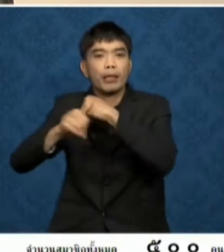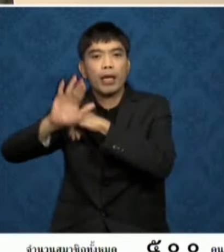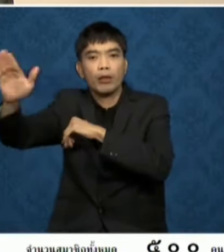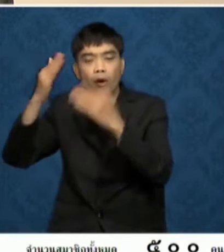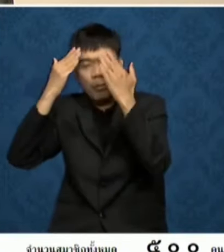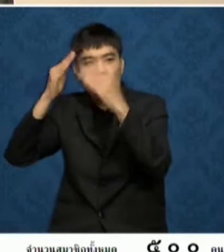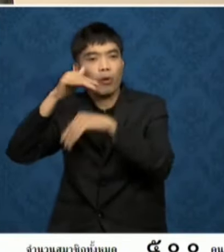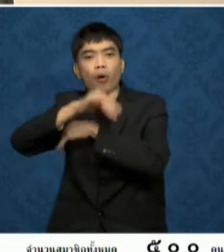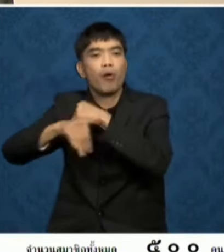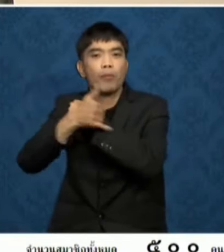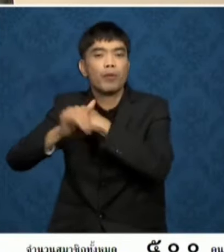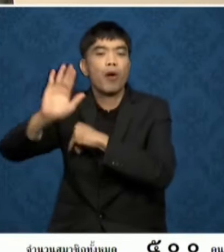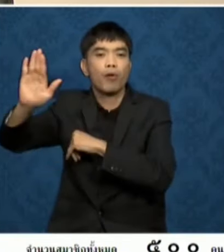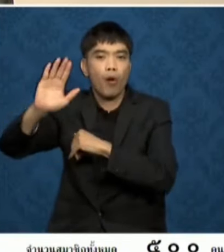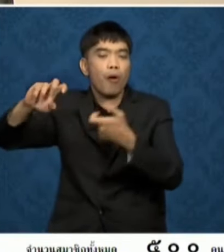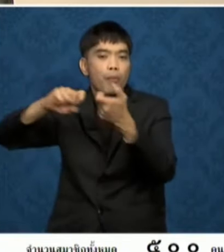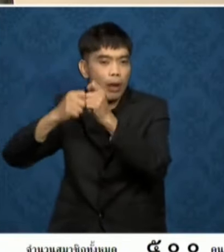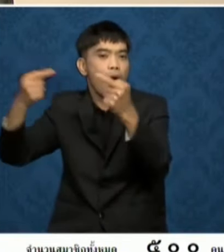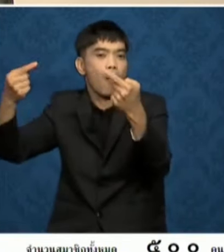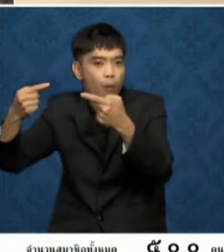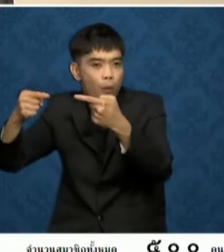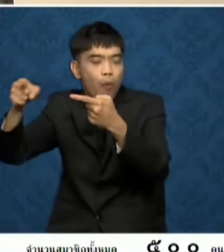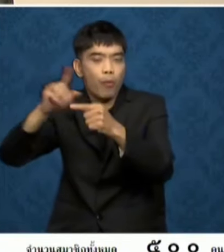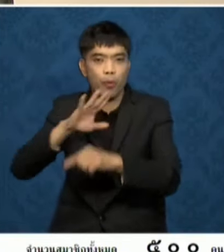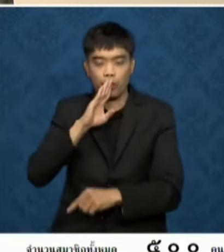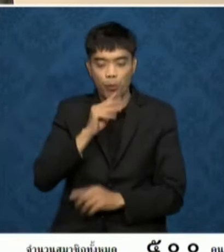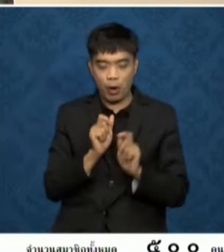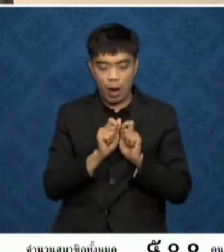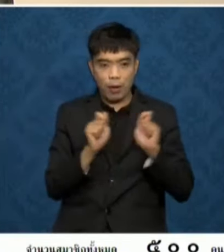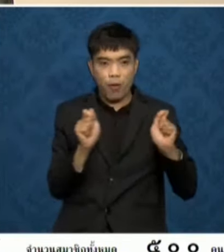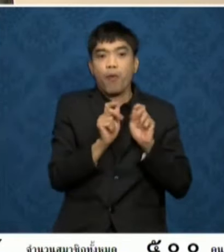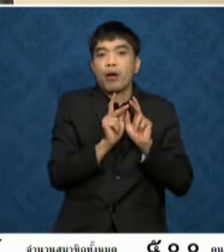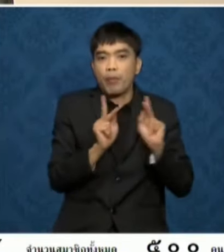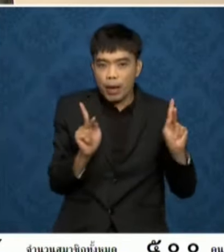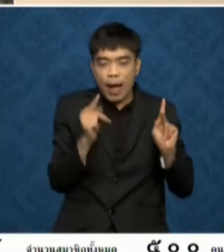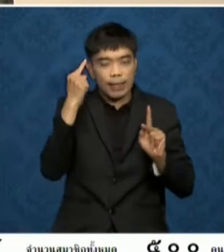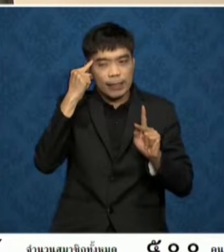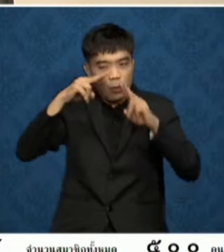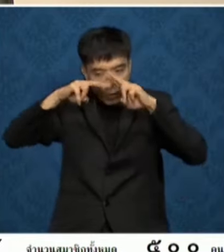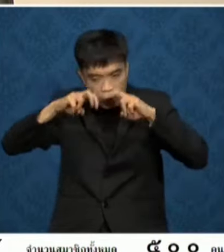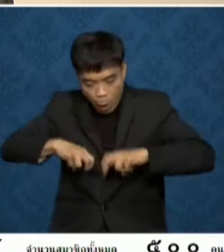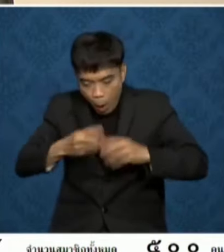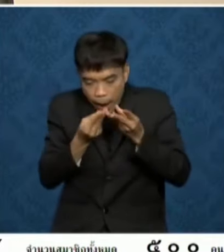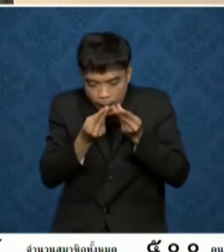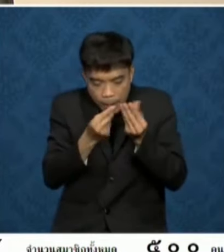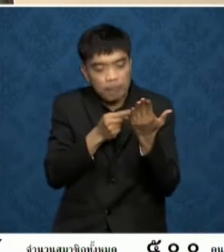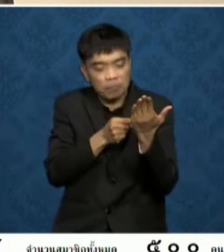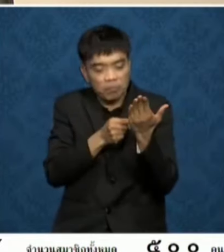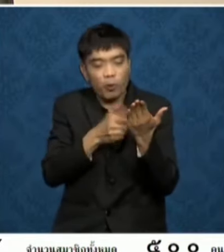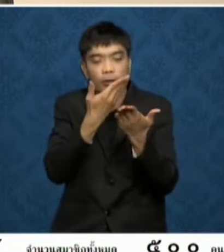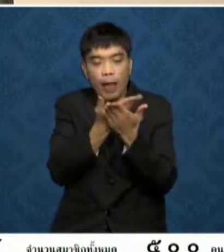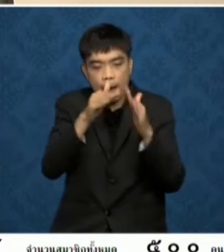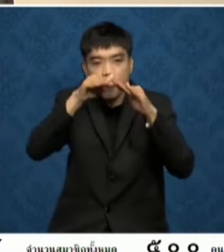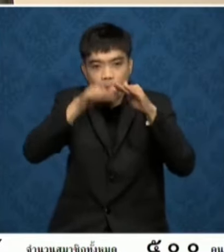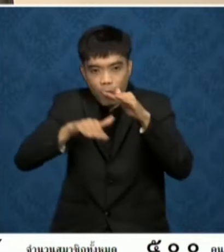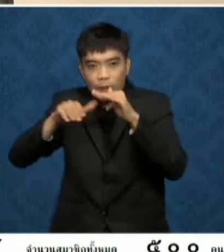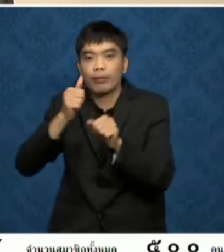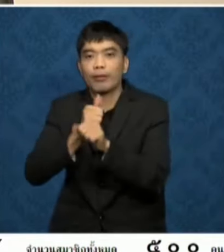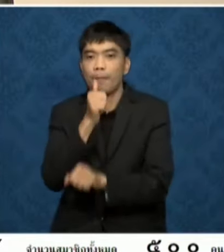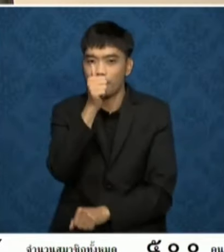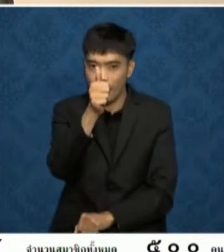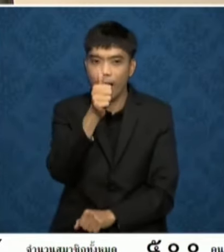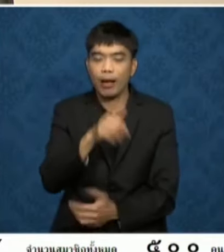ถานก็เป็นที่มาของการทำงานของอนุกรรมธิการที่พิจารณาอย่างละเอียดรอบคอบจนสามารถปรับลดงบประมาณได้นะคะหรือในส่วนของงบ